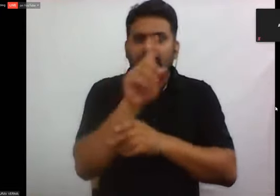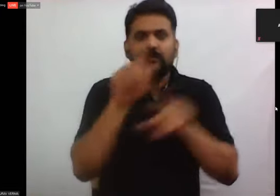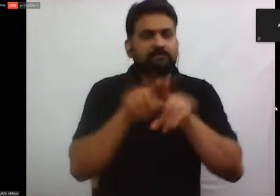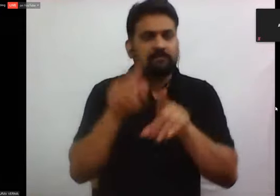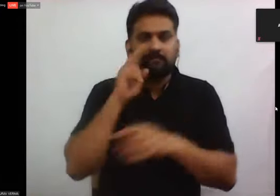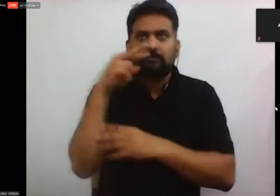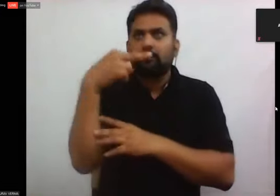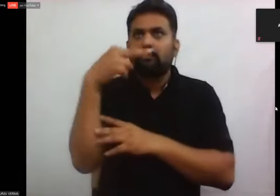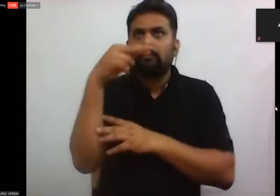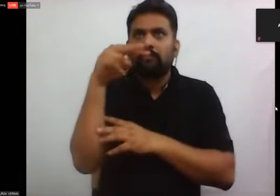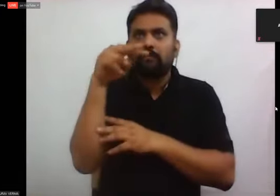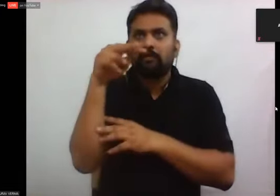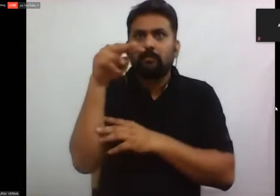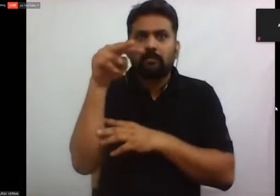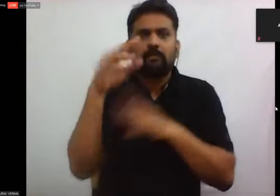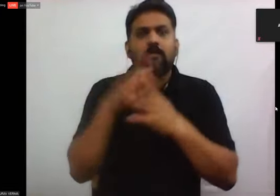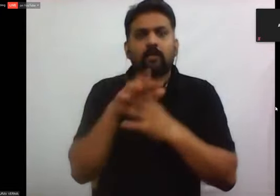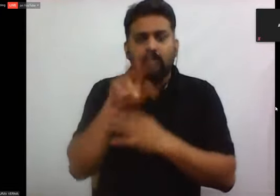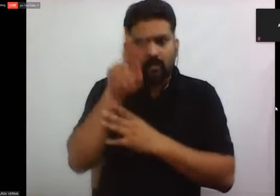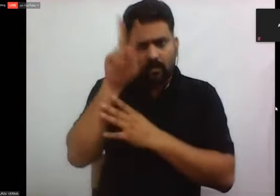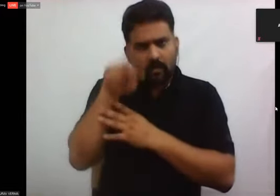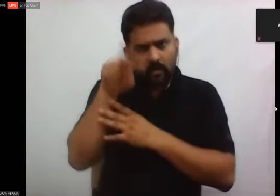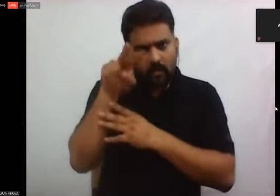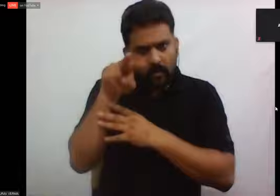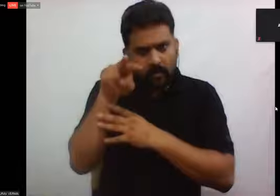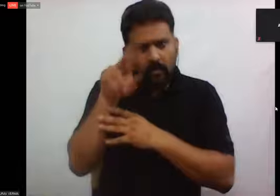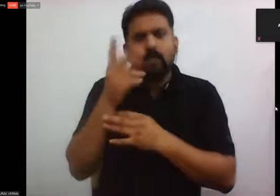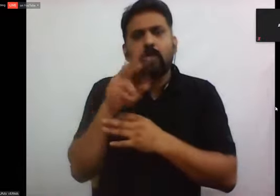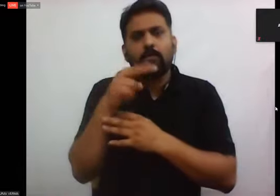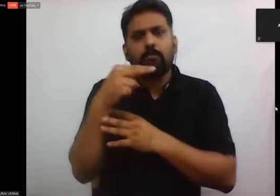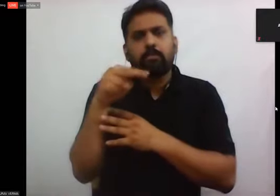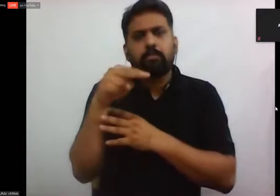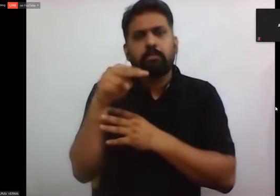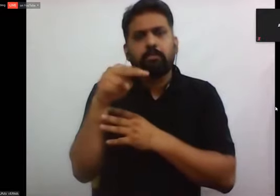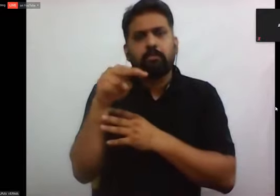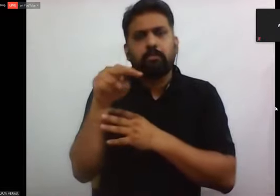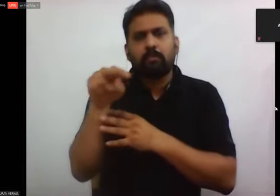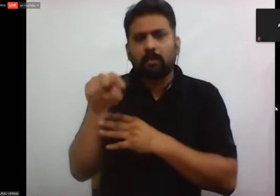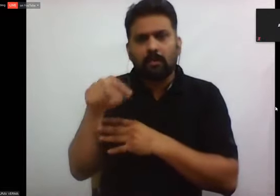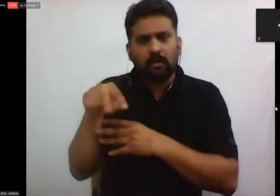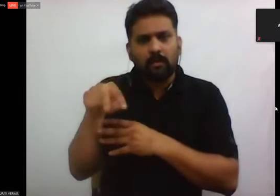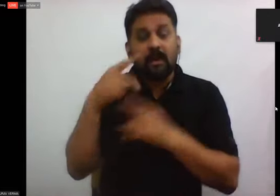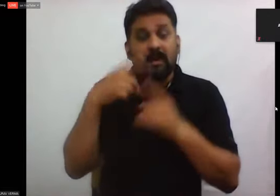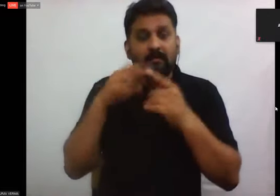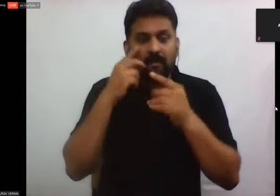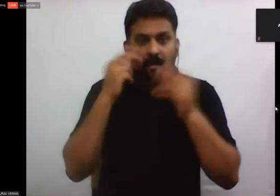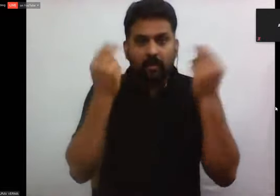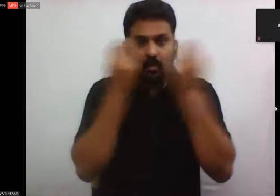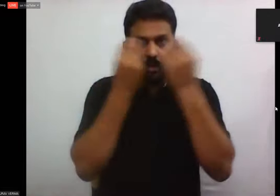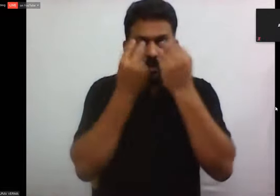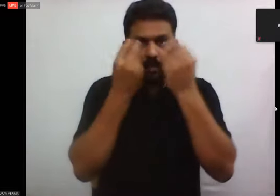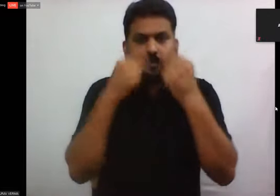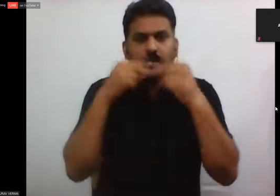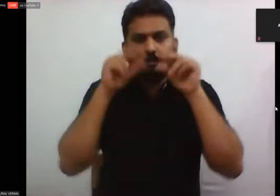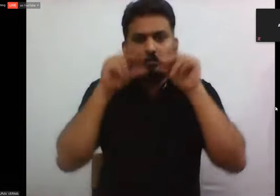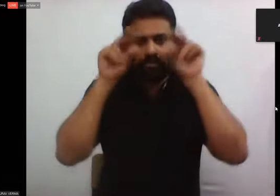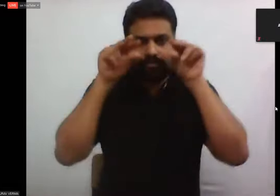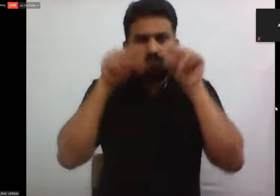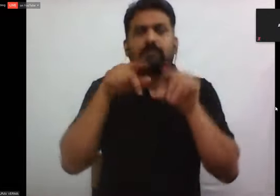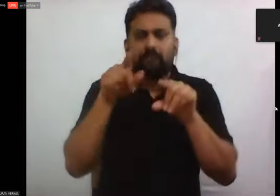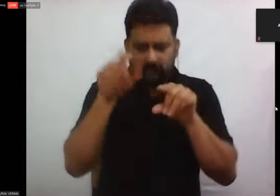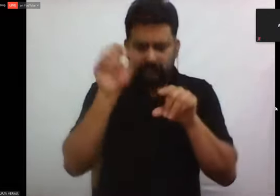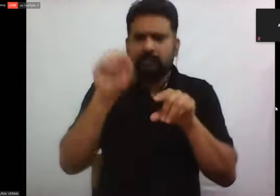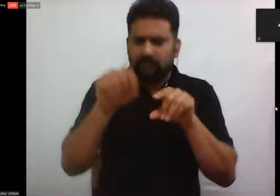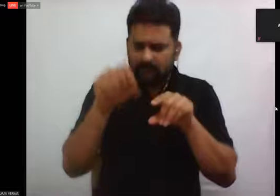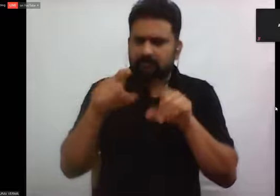और कभी कभी हॉरिजॉन्टल होता है, कभी कभी वर्टिकल होता है. इट इज इराटिक आई मूवमेंट्स. यस, दे विल बी एबल